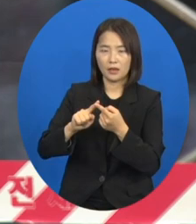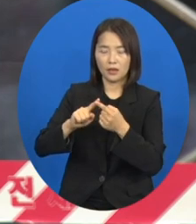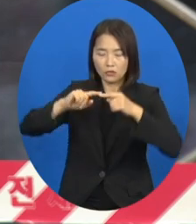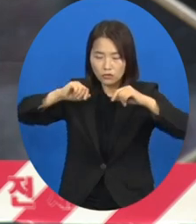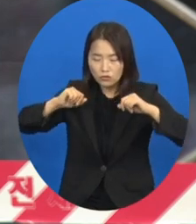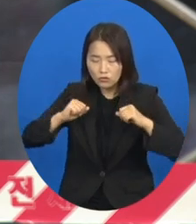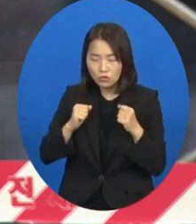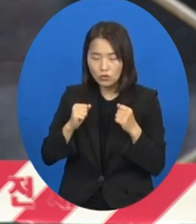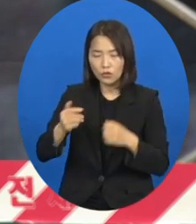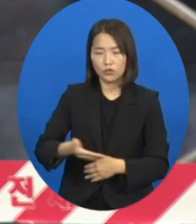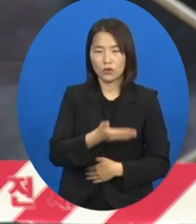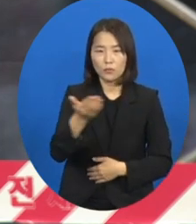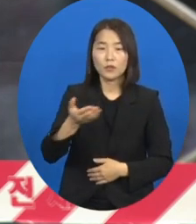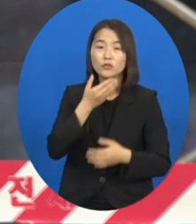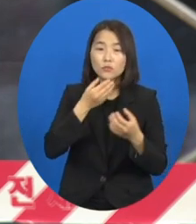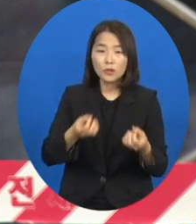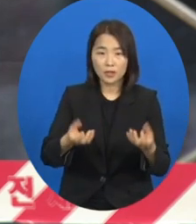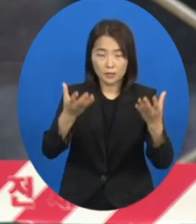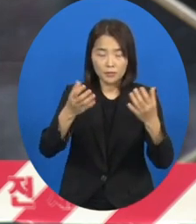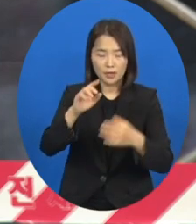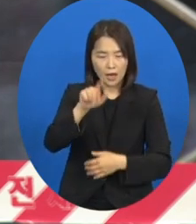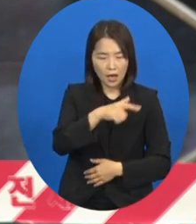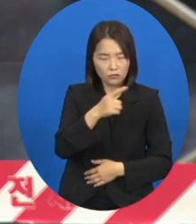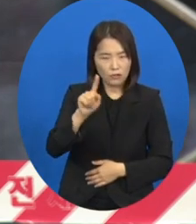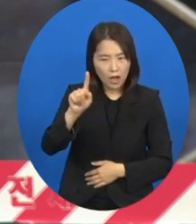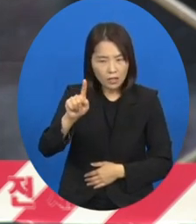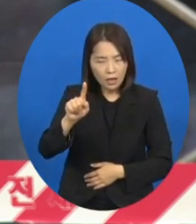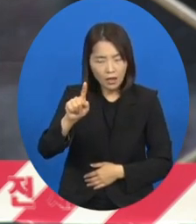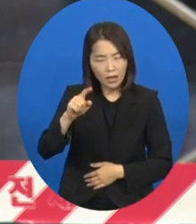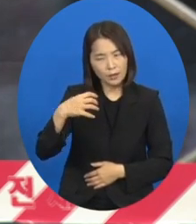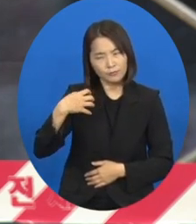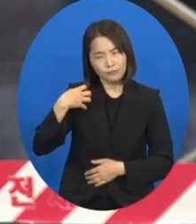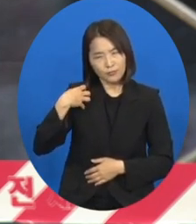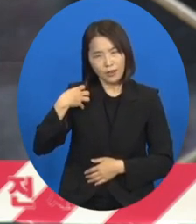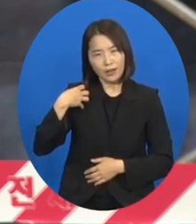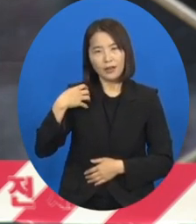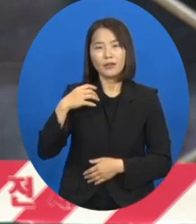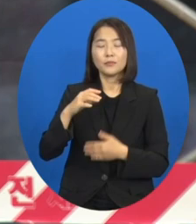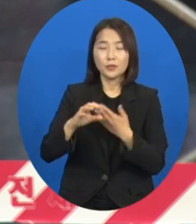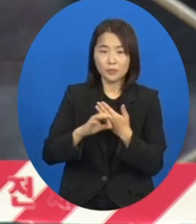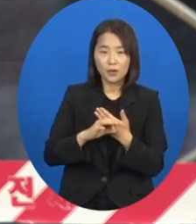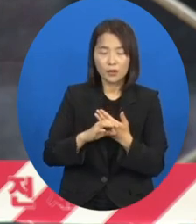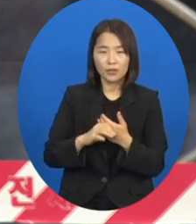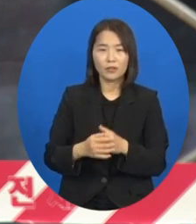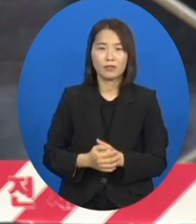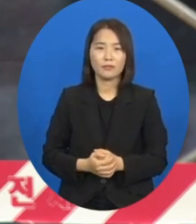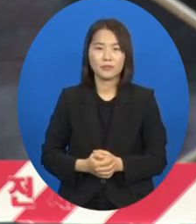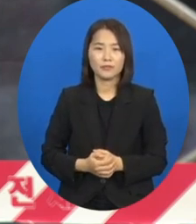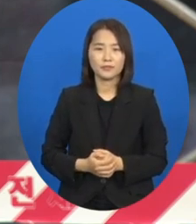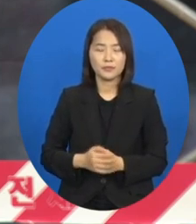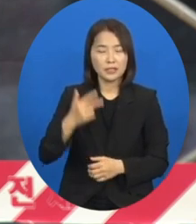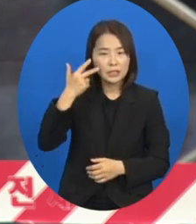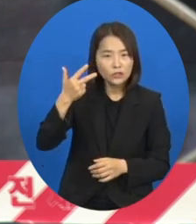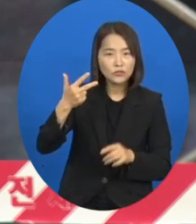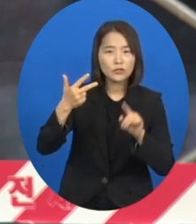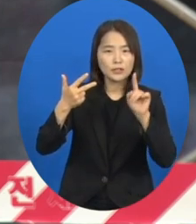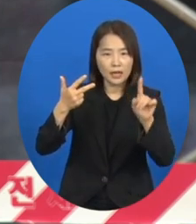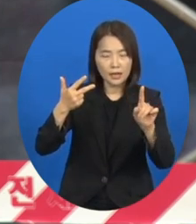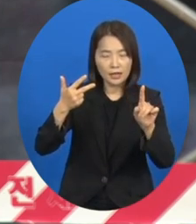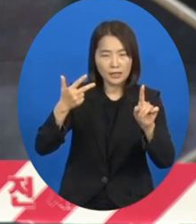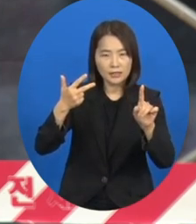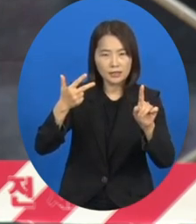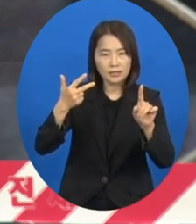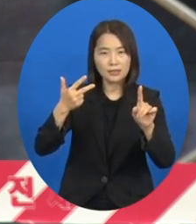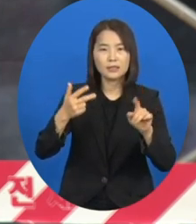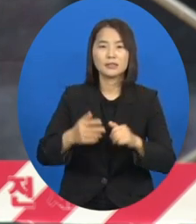되기를 축복합니다. 하루에 한 가지가 너무나 부담스러우시다면 적어도 일주일에 꼭 한